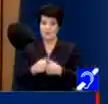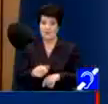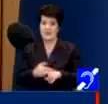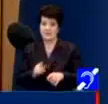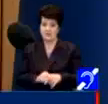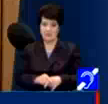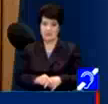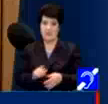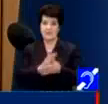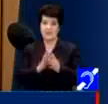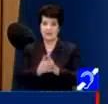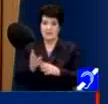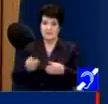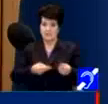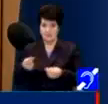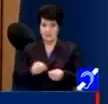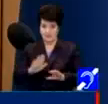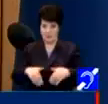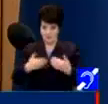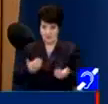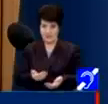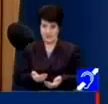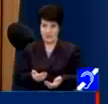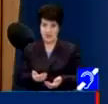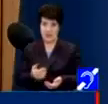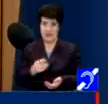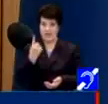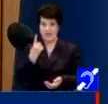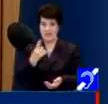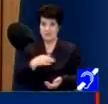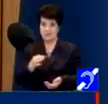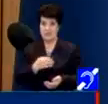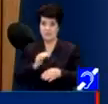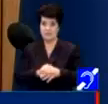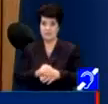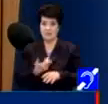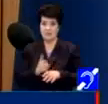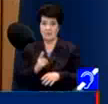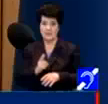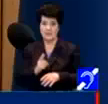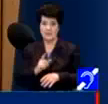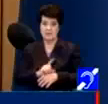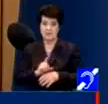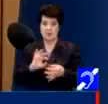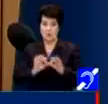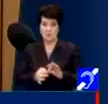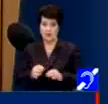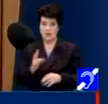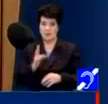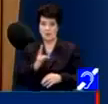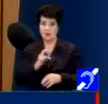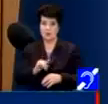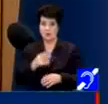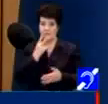sens. Colectarea de semnături pentru candidații independenți s-a dovedit a fi extrem de complicată și nu văd